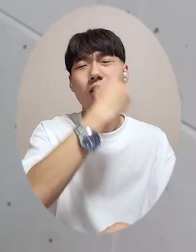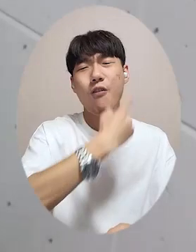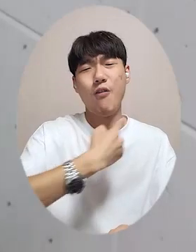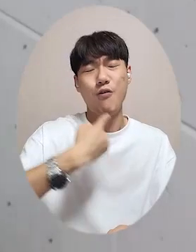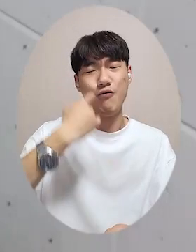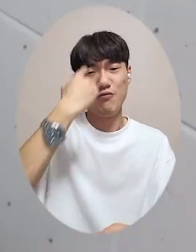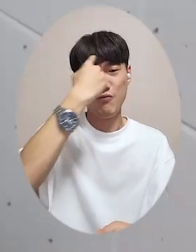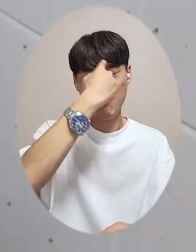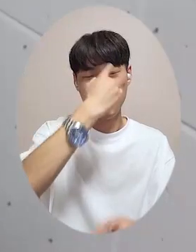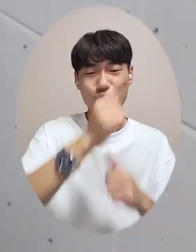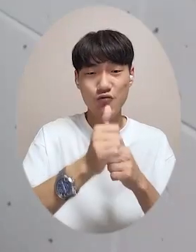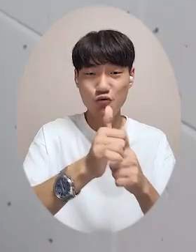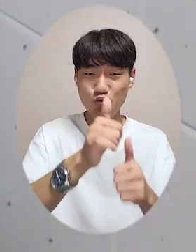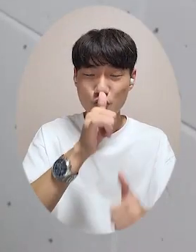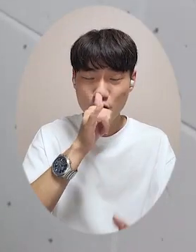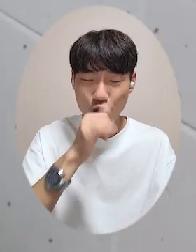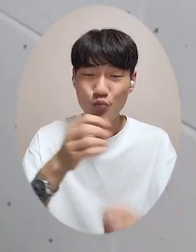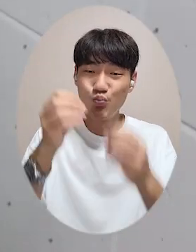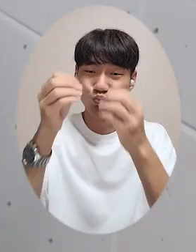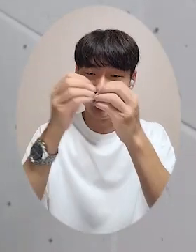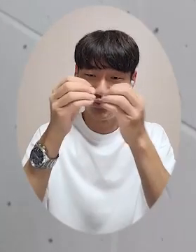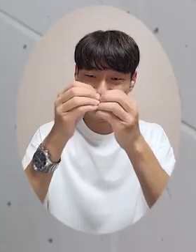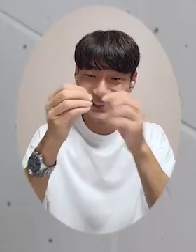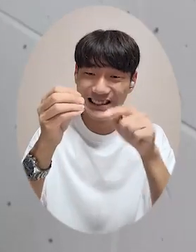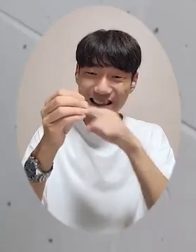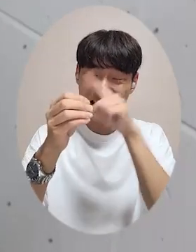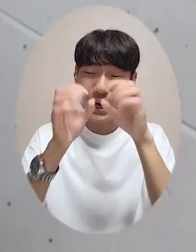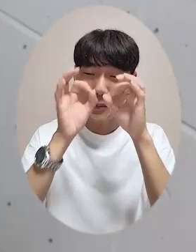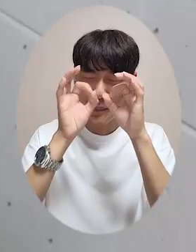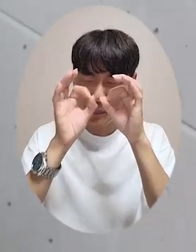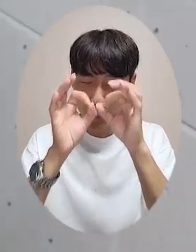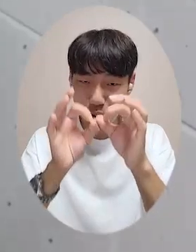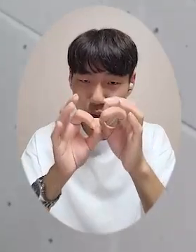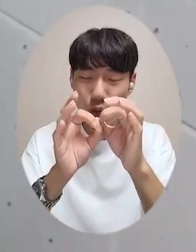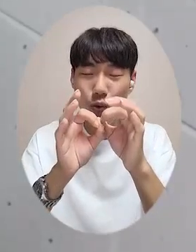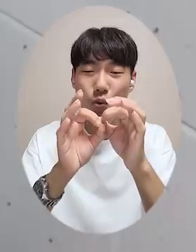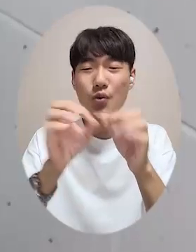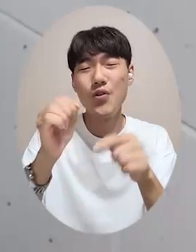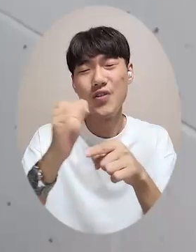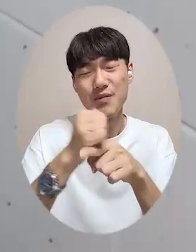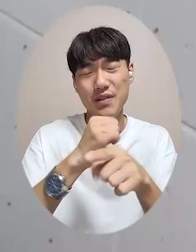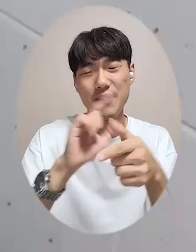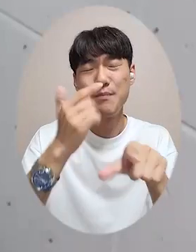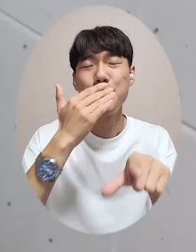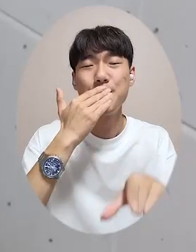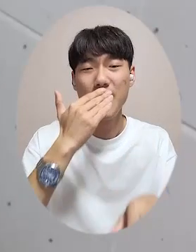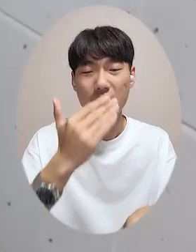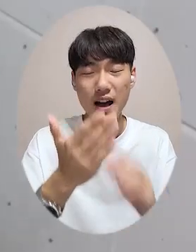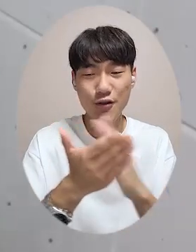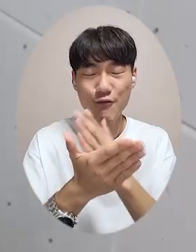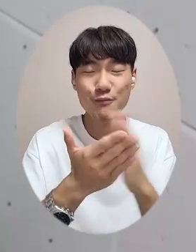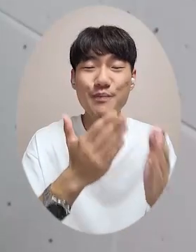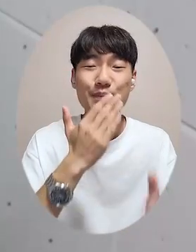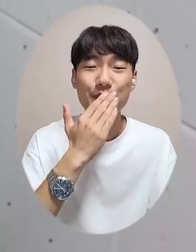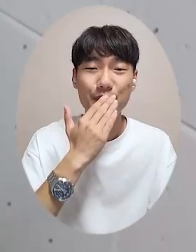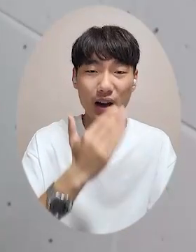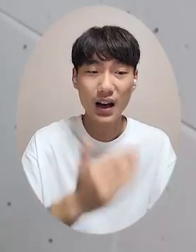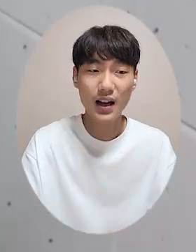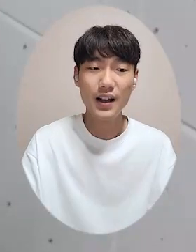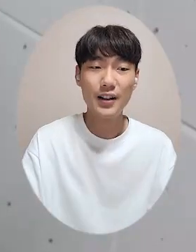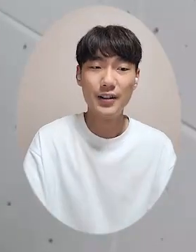뭔가 문맥에 따라서 이제 뜻이 다를 수도 있지만 일단 대부분 표정으로 많이